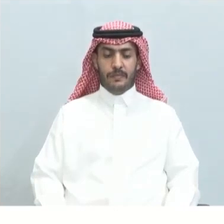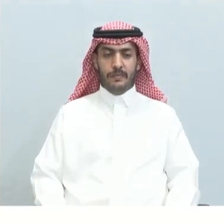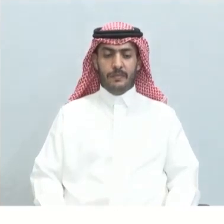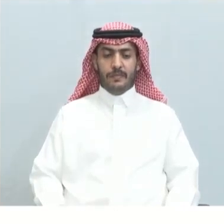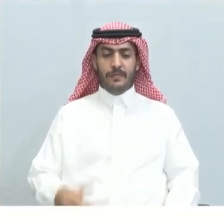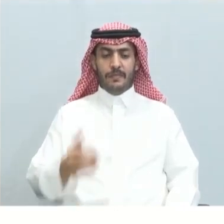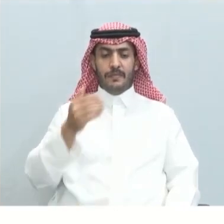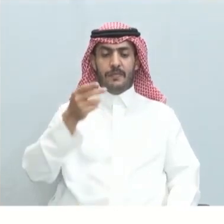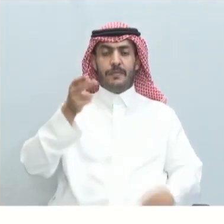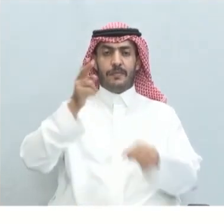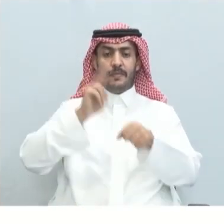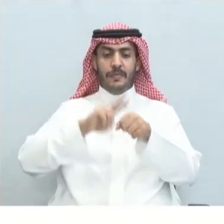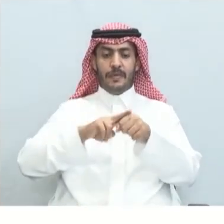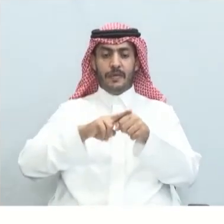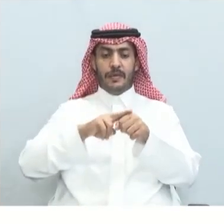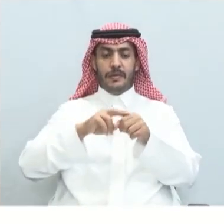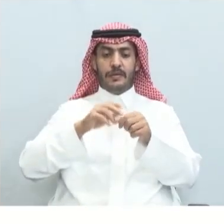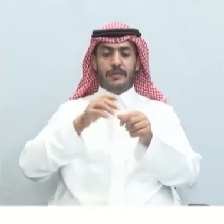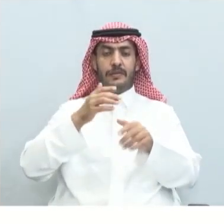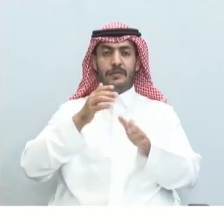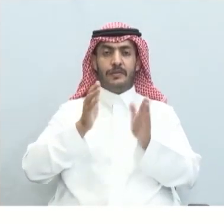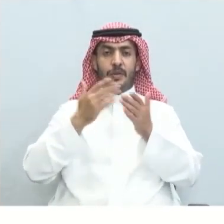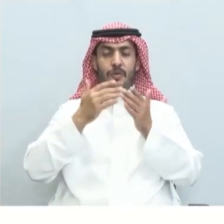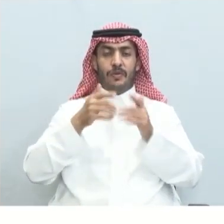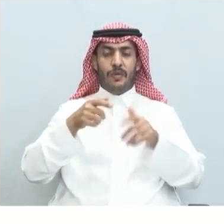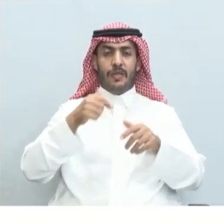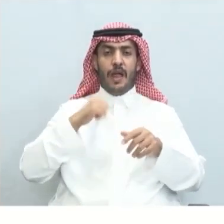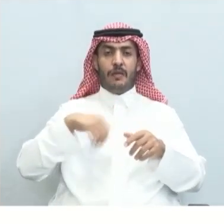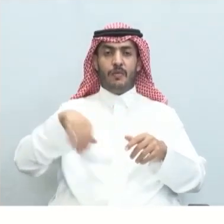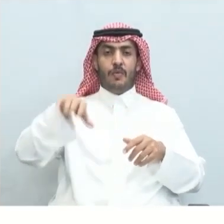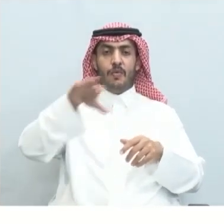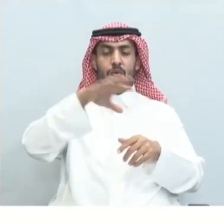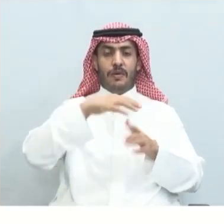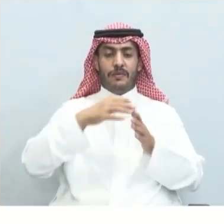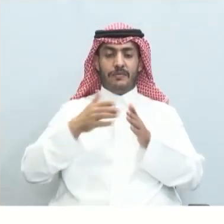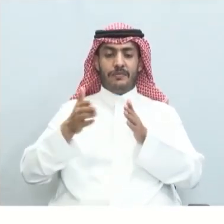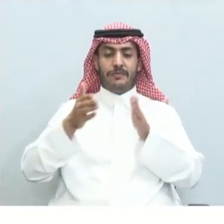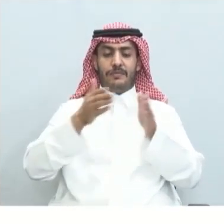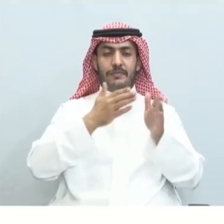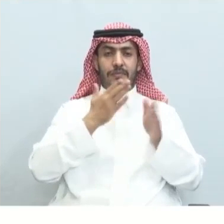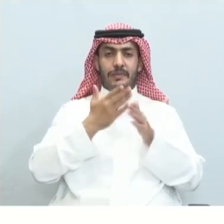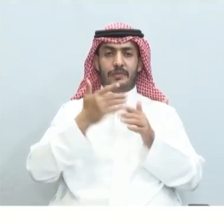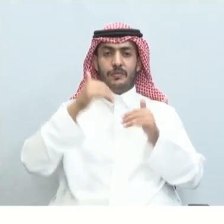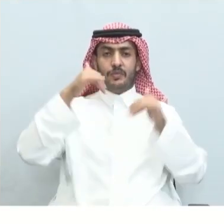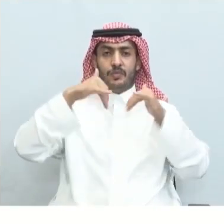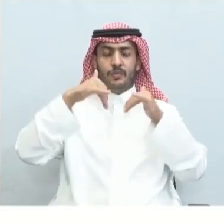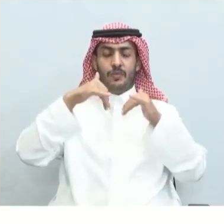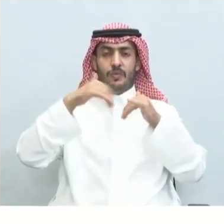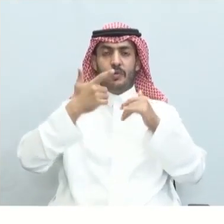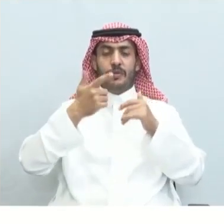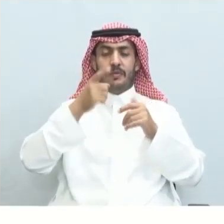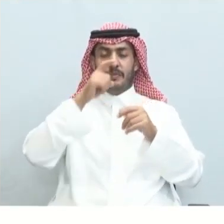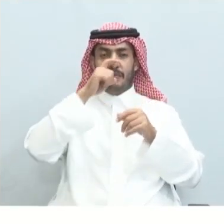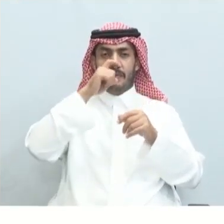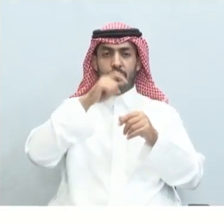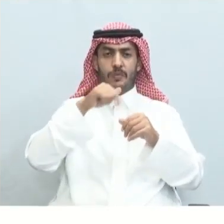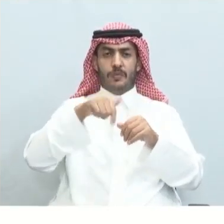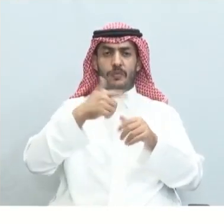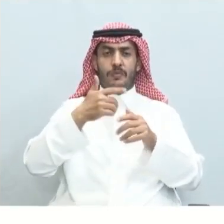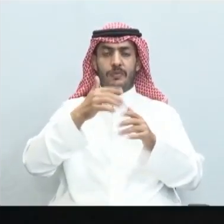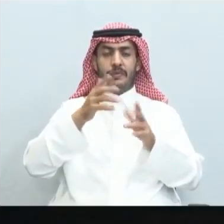ثم مرر الصندوق على جميع الطلاب للتاكد جميعهم